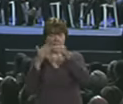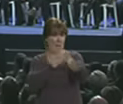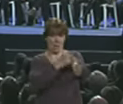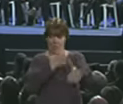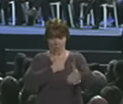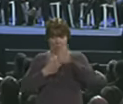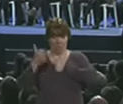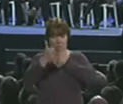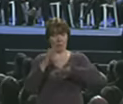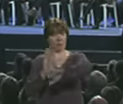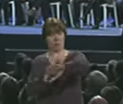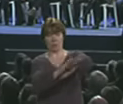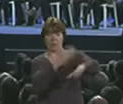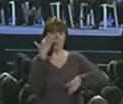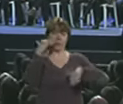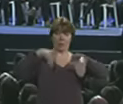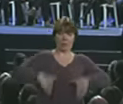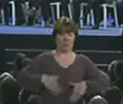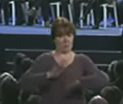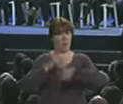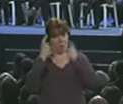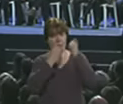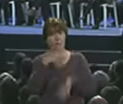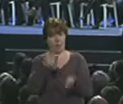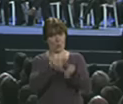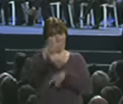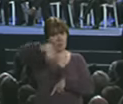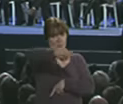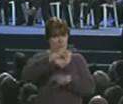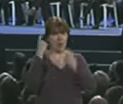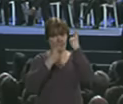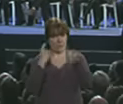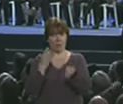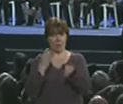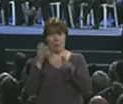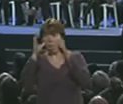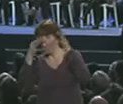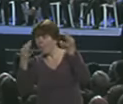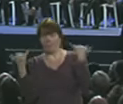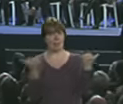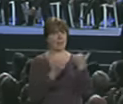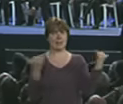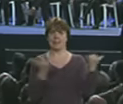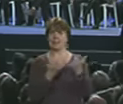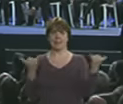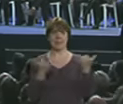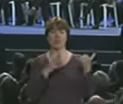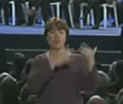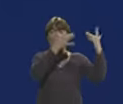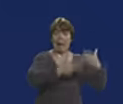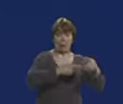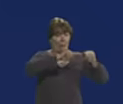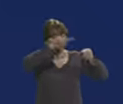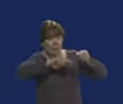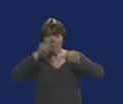d'autres. Je veux dire à ces Français, réfléchissez bien vous aussi. N'écoutez pas ceux qui, par calcul